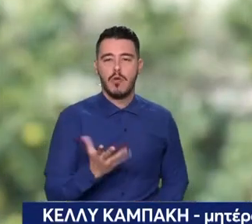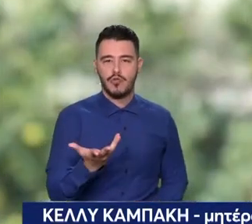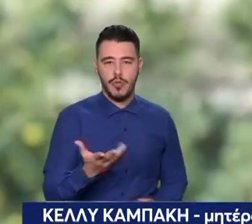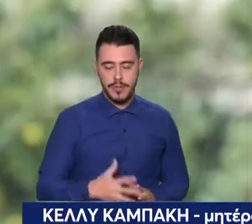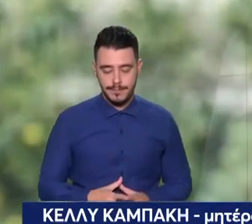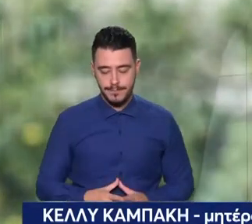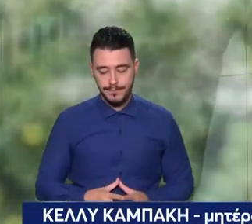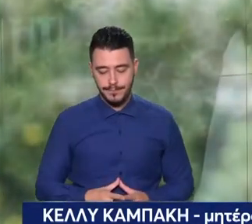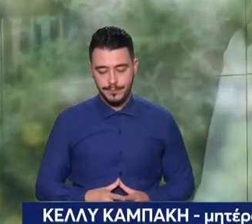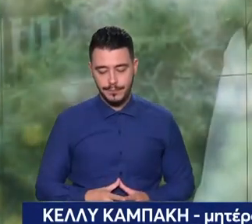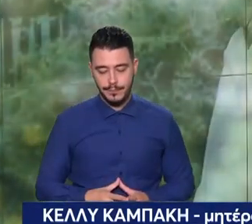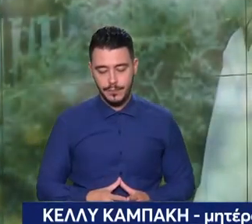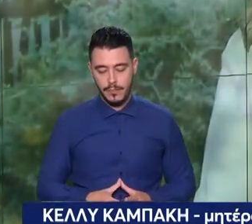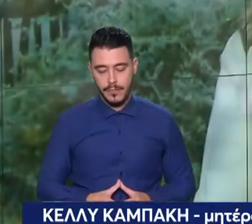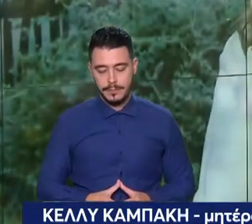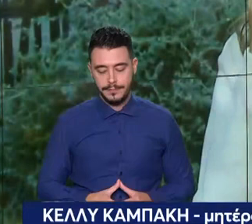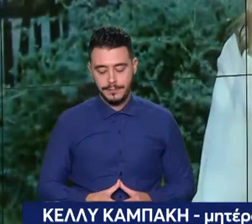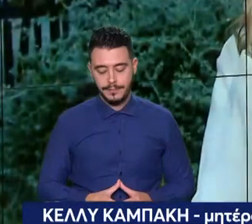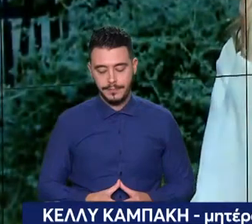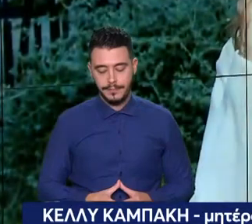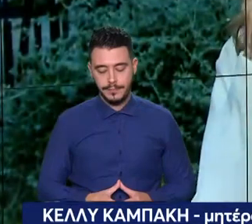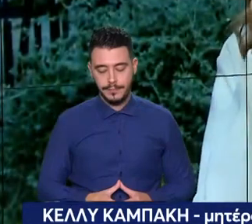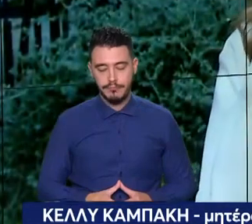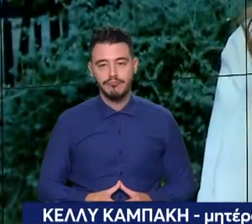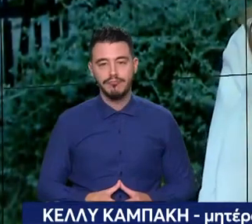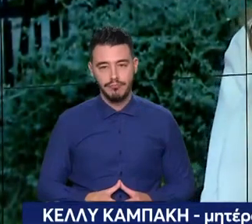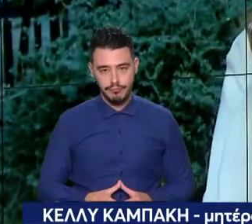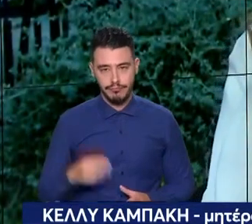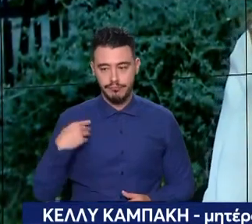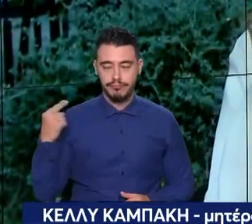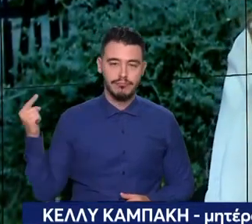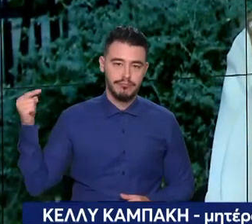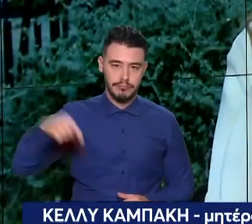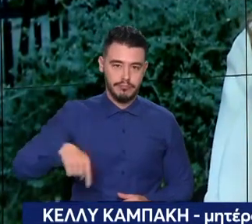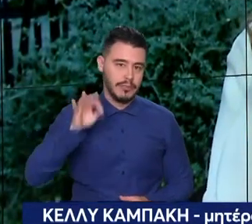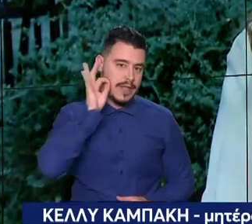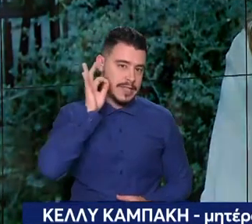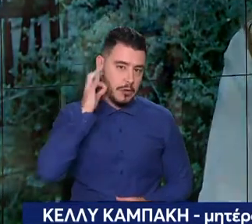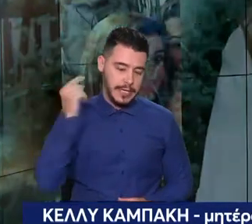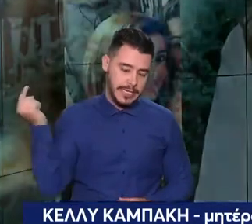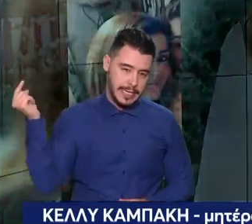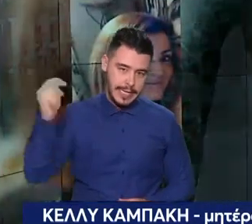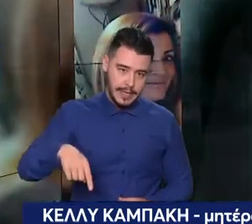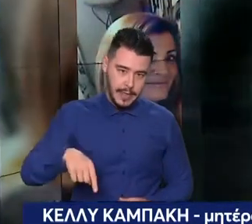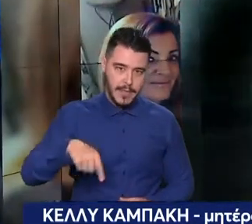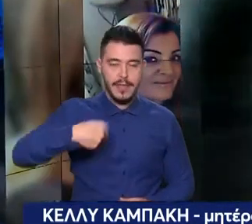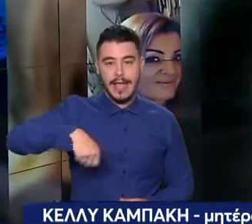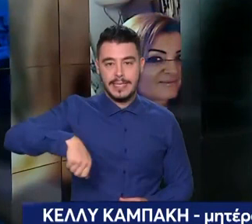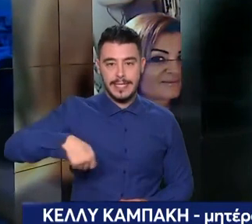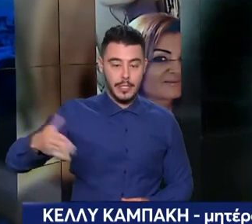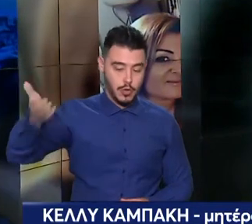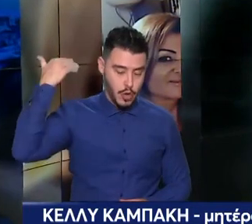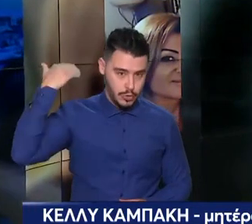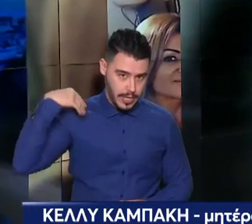Κύριε Βαγγελάτο, ανεβήκαμε πάνω με την προοπτική ότι θα γίνει δίκη. Πήγαμε την πρώτη μέρα στο δικαστήριο